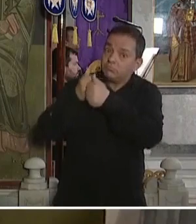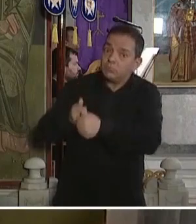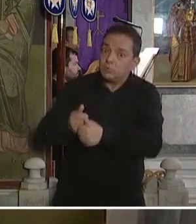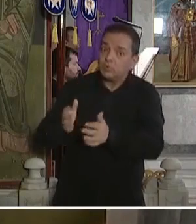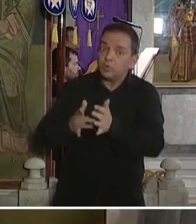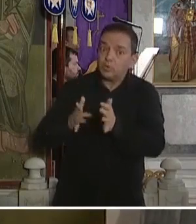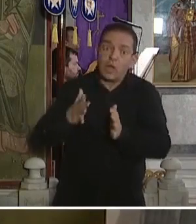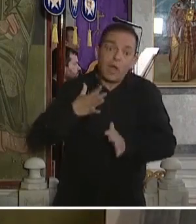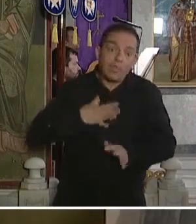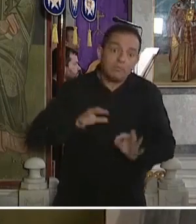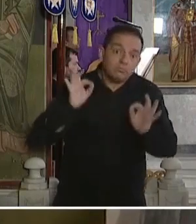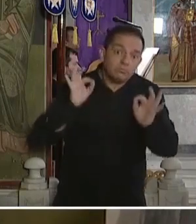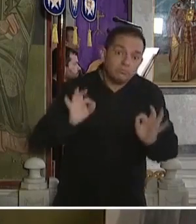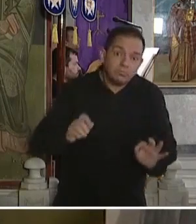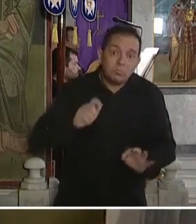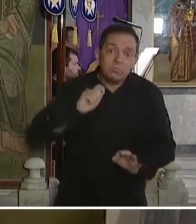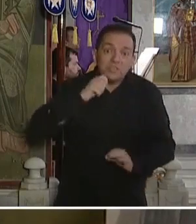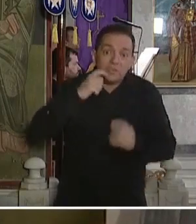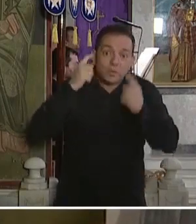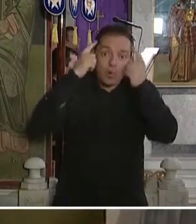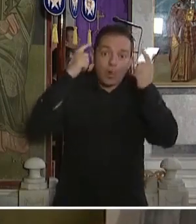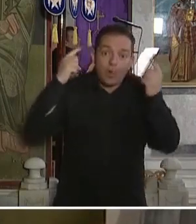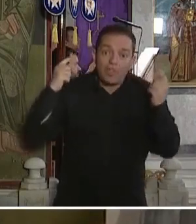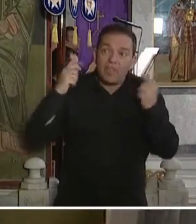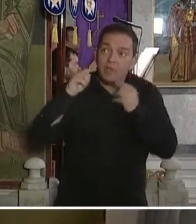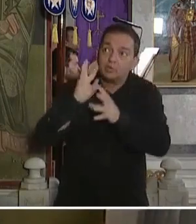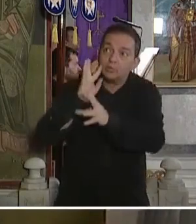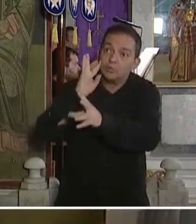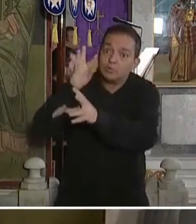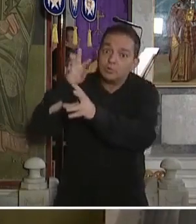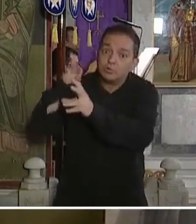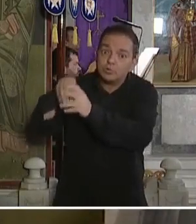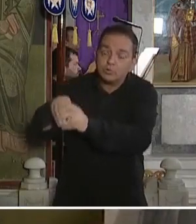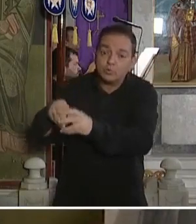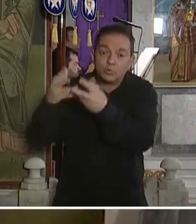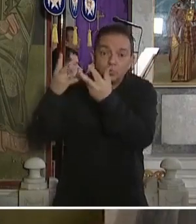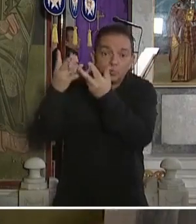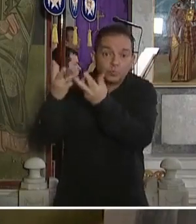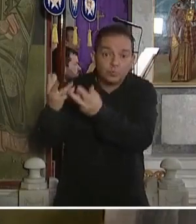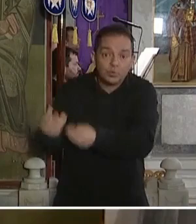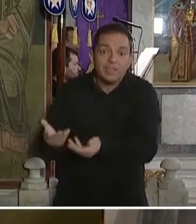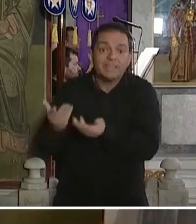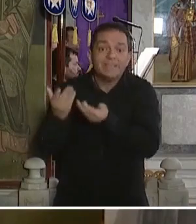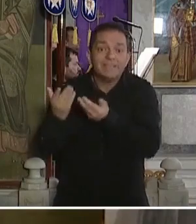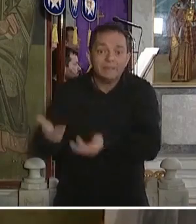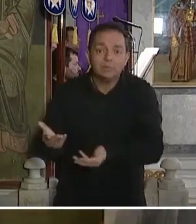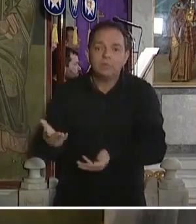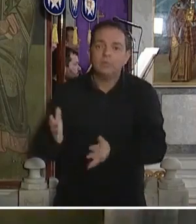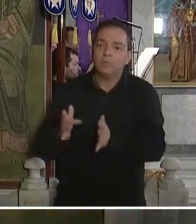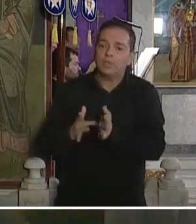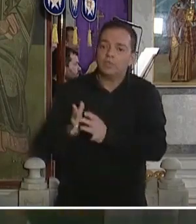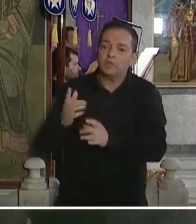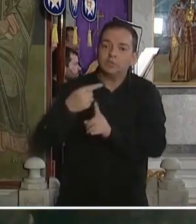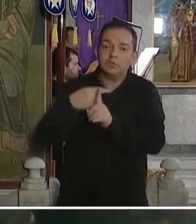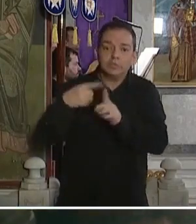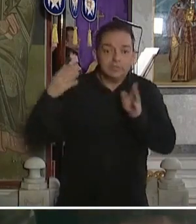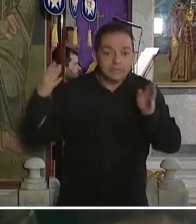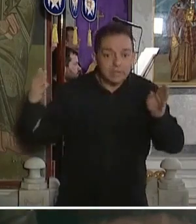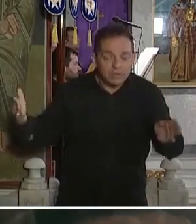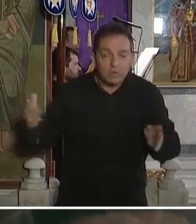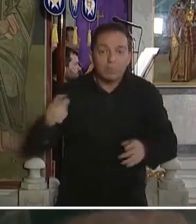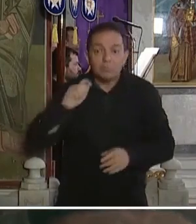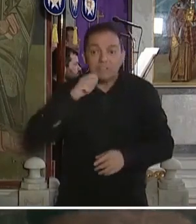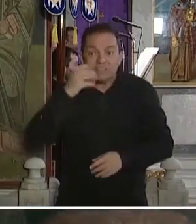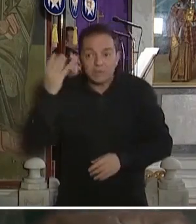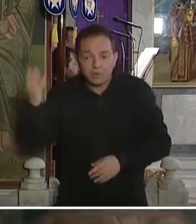και αν θέλει να ζήσει το μυστήριο του Θεού. Το μυστήριο δηλαδή του Σταυρού, το μυστήριο